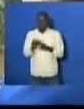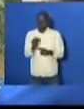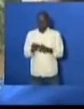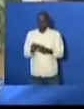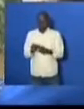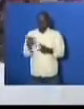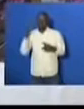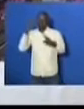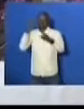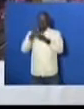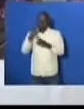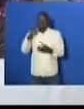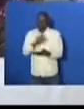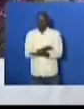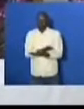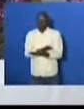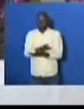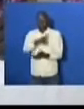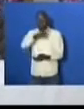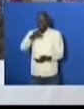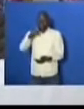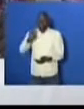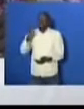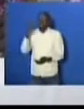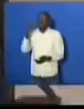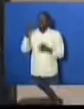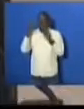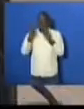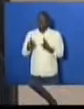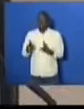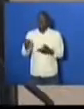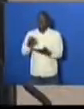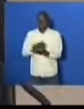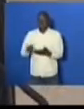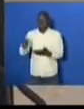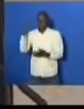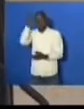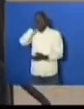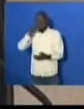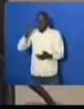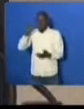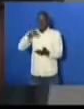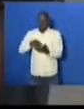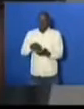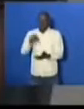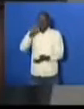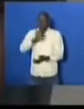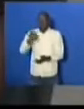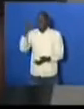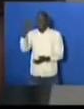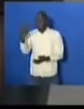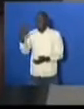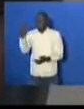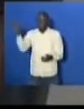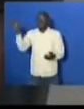un cadre à au moins 660 deux incidents ont été enregistrés en afrique le 1995 à nos